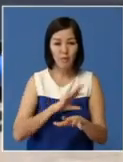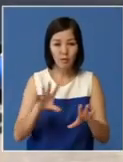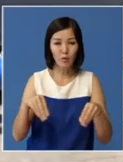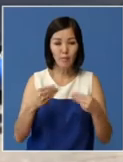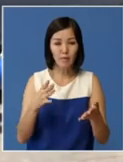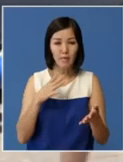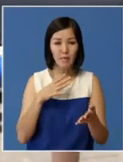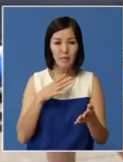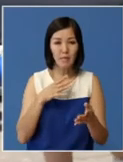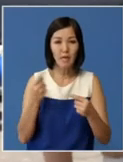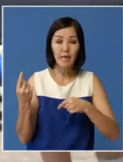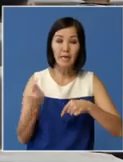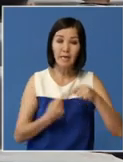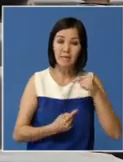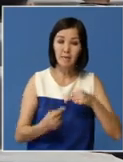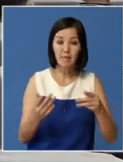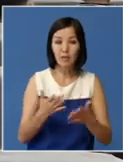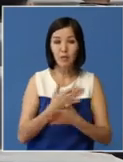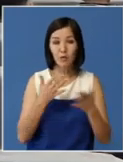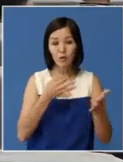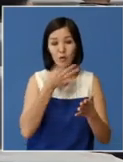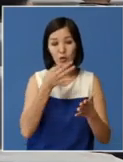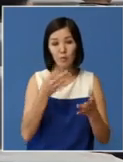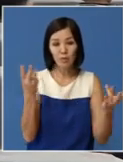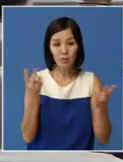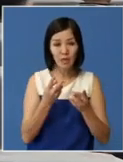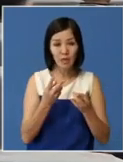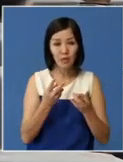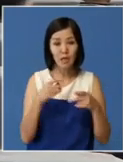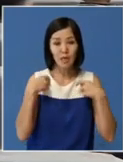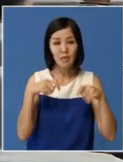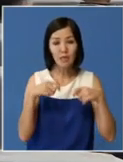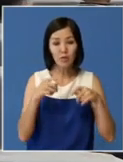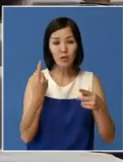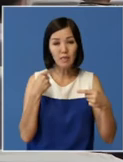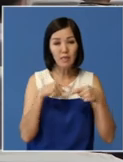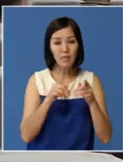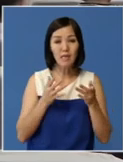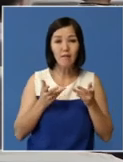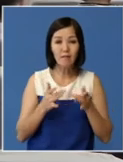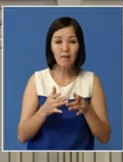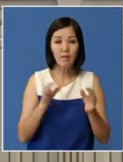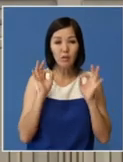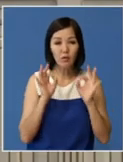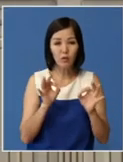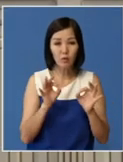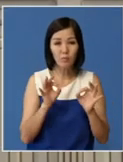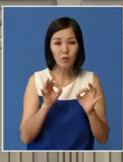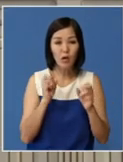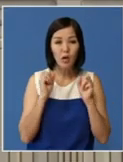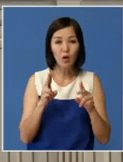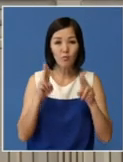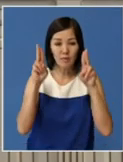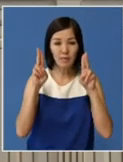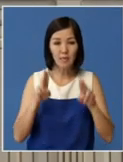өз кезегінде жеке кәсіпкерлерге де үлкен жауапкершілік жүктейді. Сатушылар тарапынан техникалық талаптардың сақталуы, өнімдердің қауіпсіздік